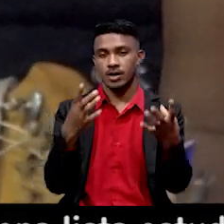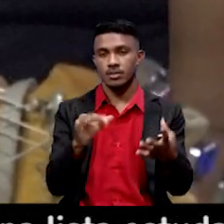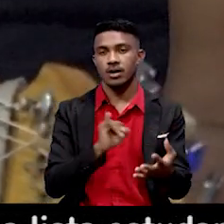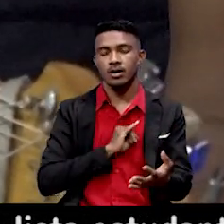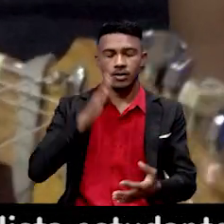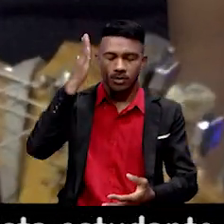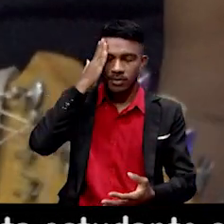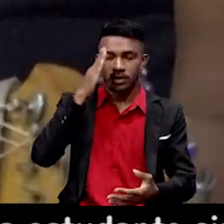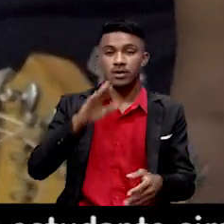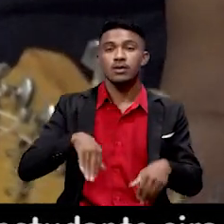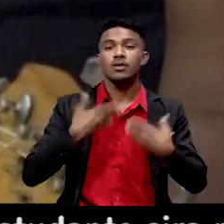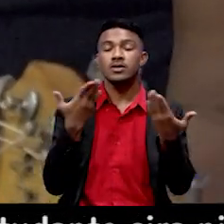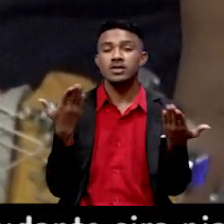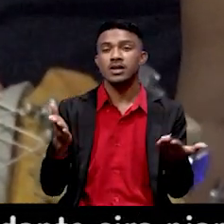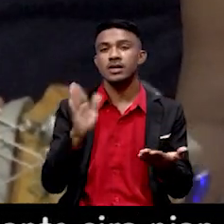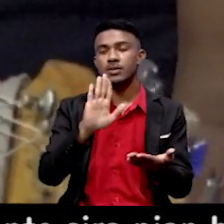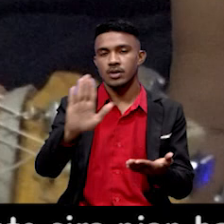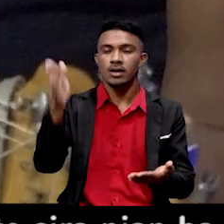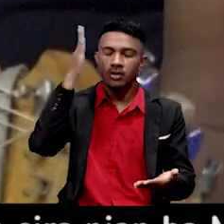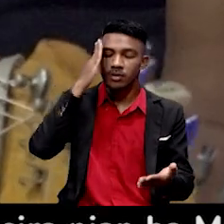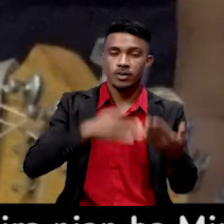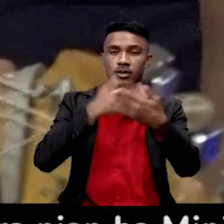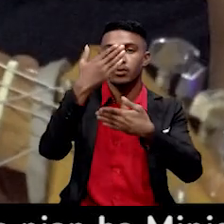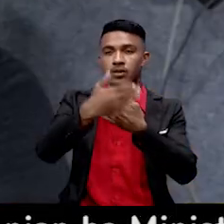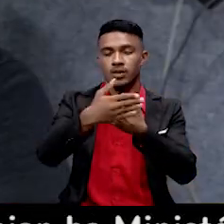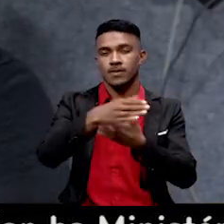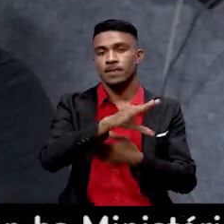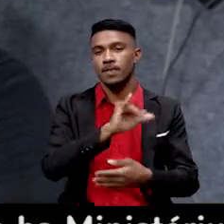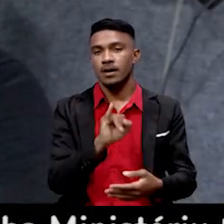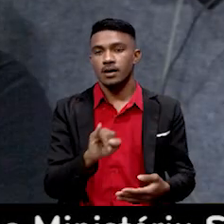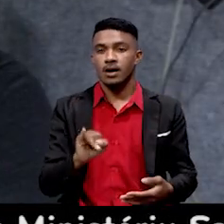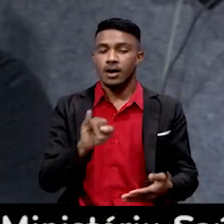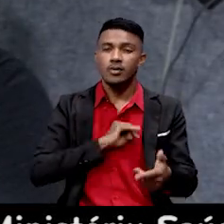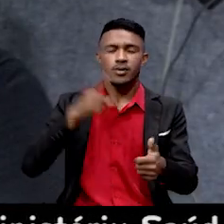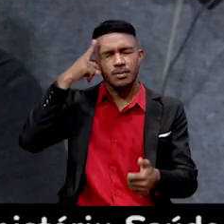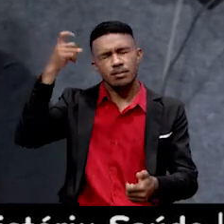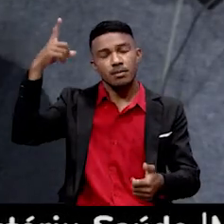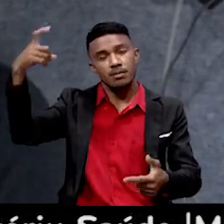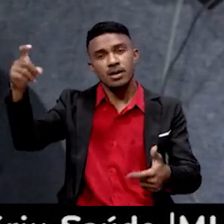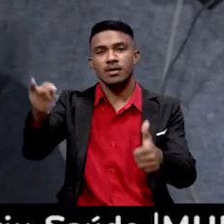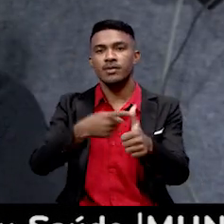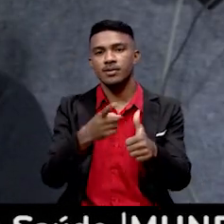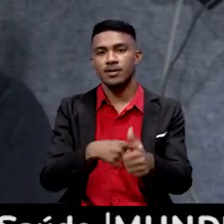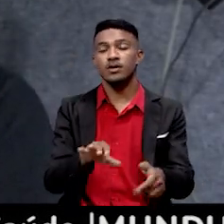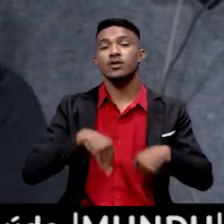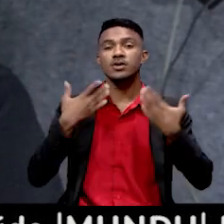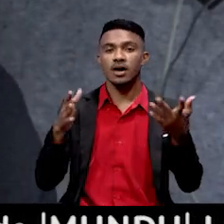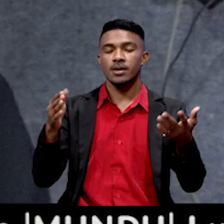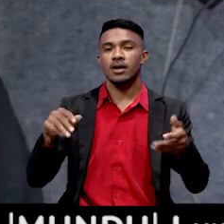mano o instrumento bot nem plano bebê. Hau ni plan apa oing? Hau ni mei permeir mana? Bisa far bela for service